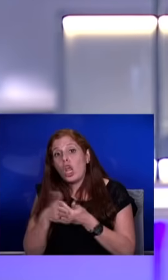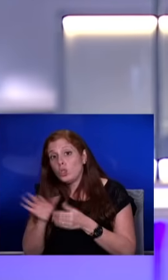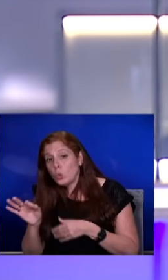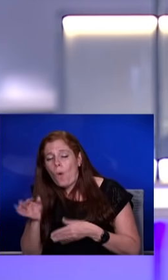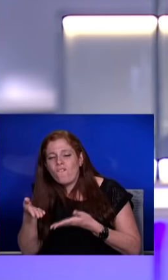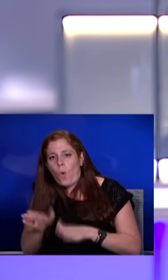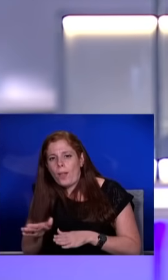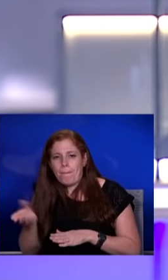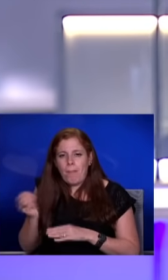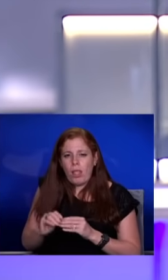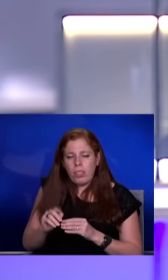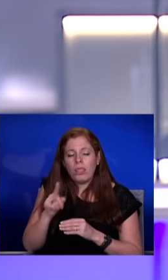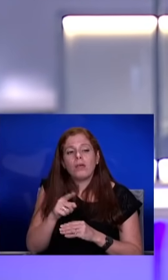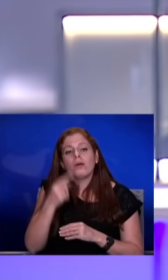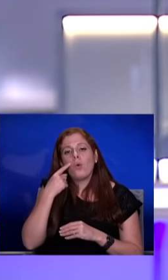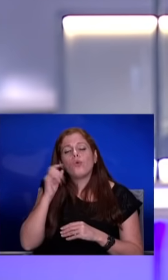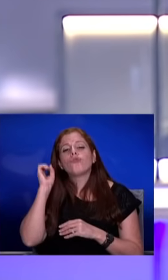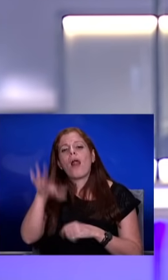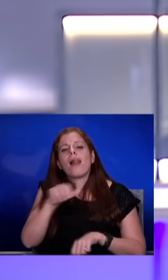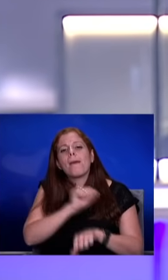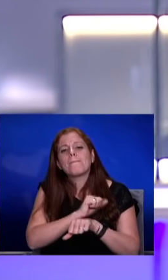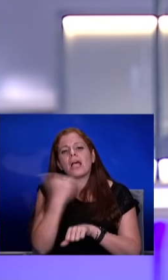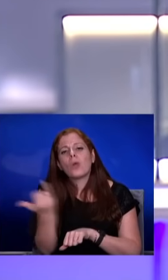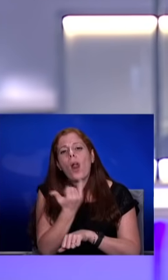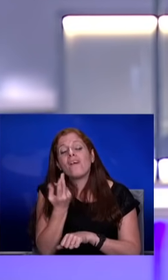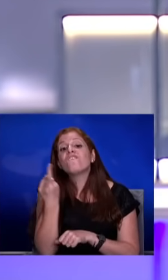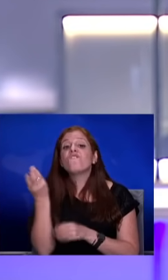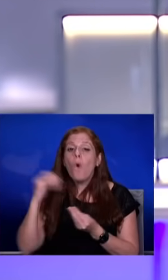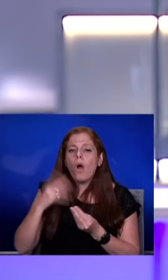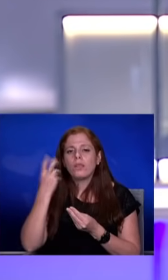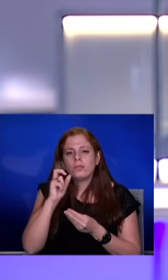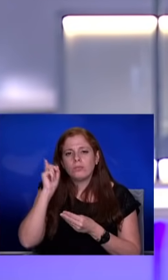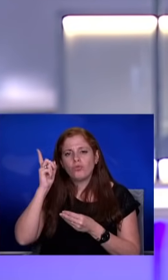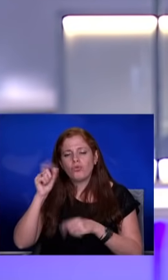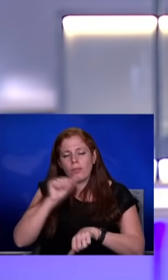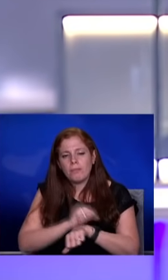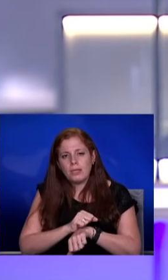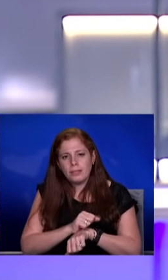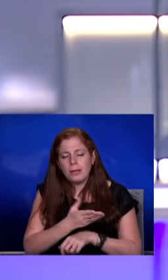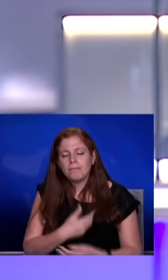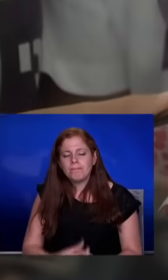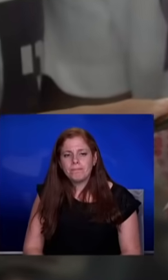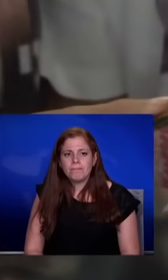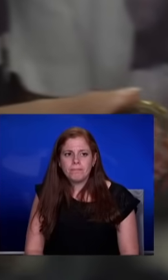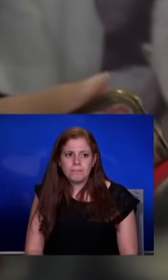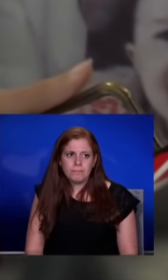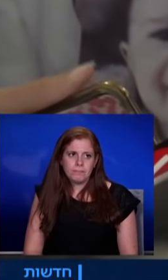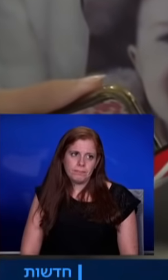הסדר טיעון הוא צפוי להישלח למאסר עולם ולעוד 20 שנות מאסר. הכתבה של עמוס שפירא והדס גרינברג.